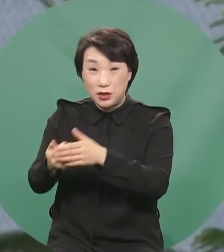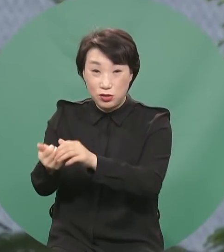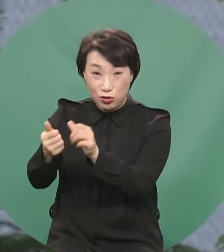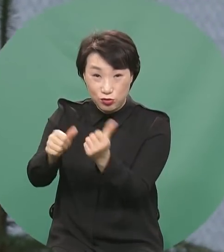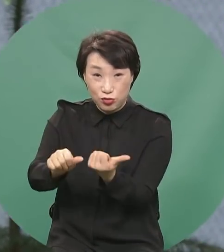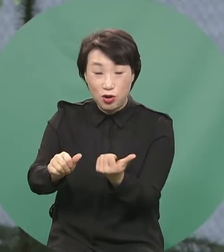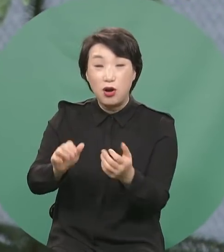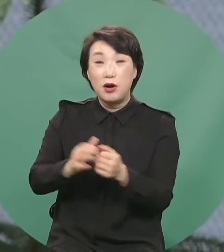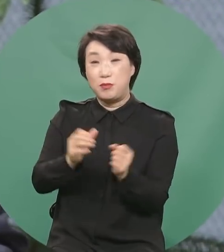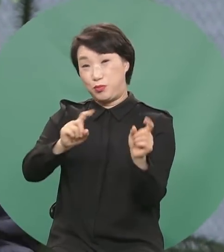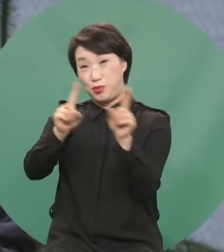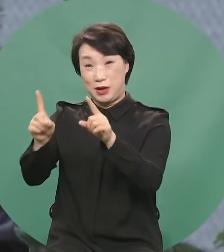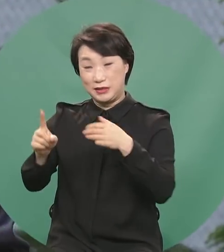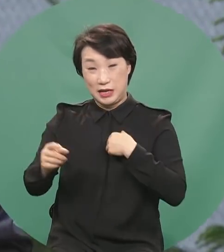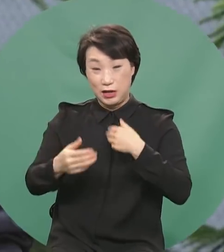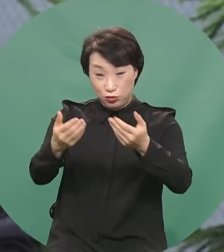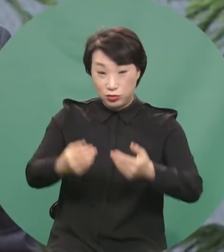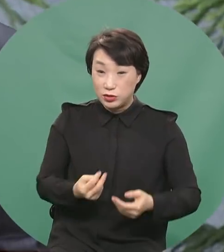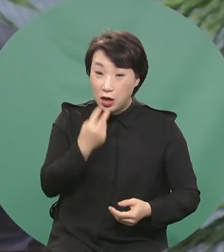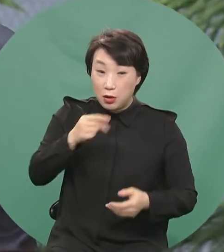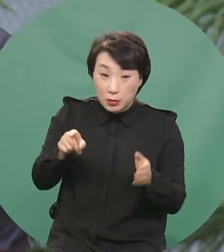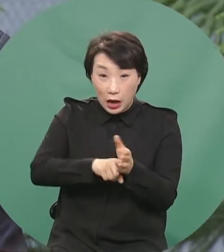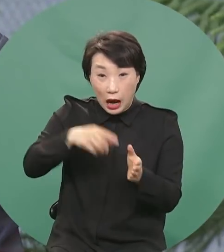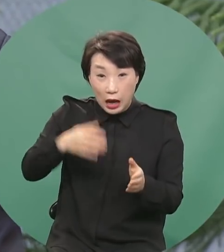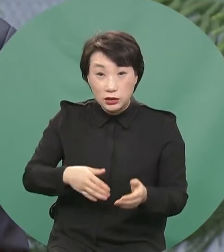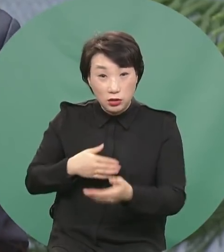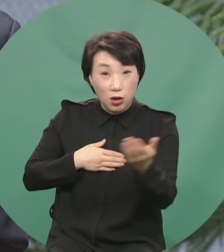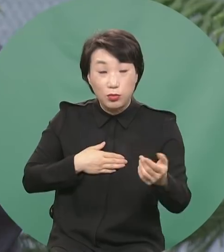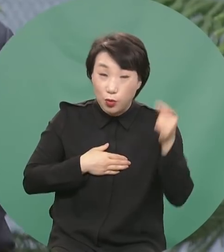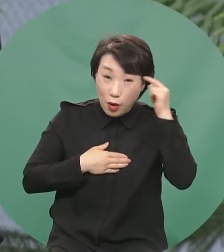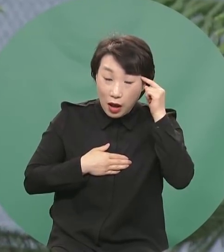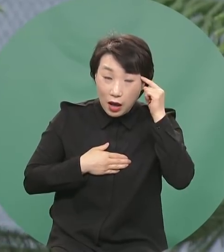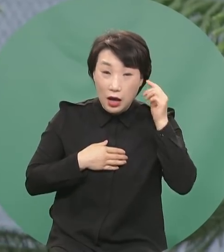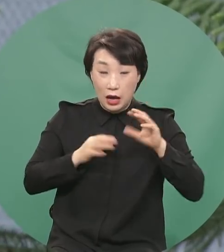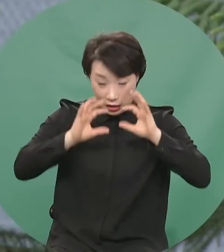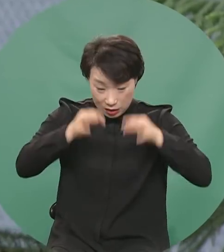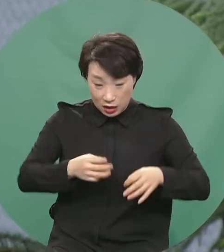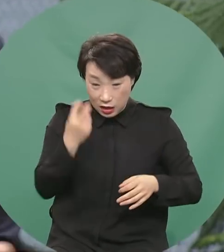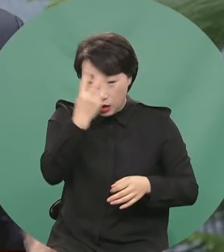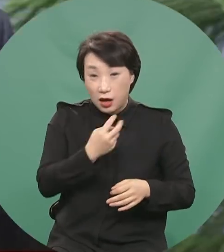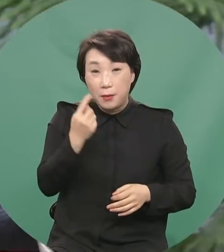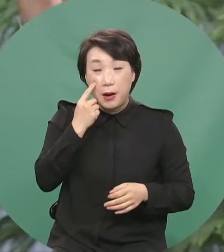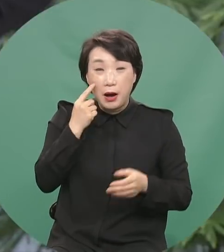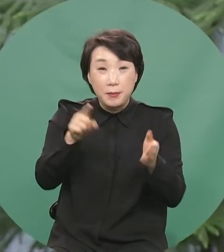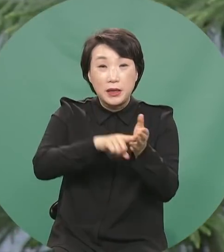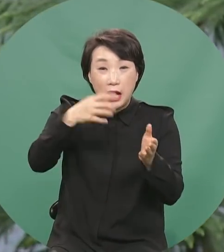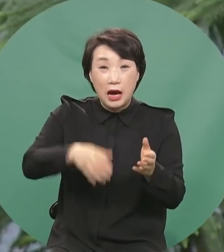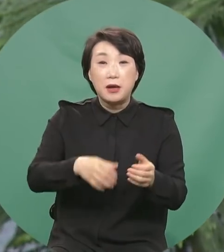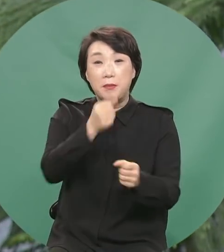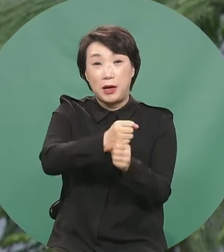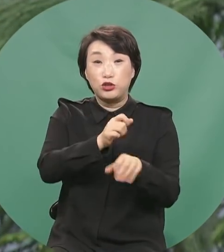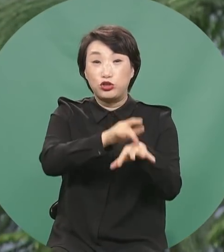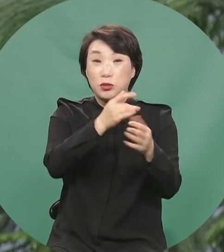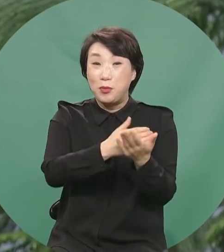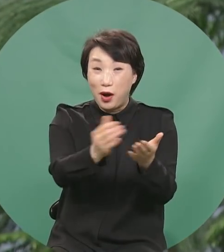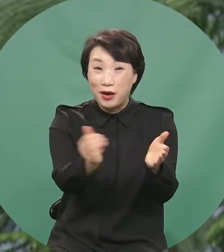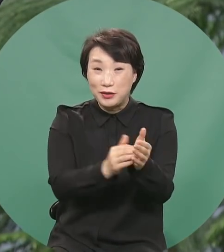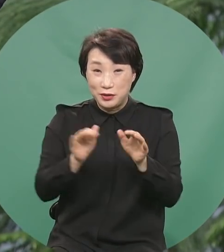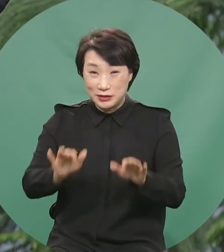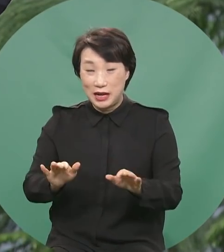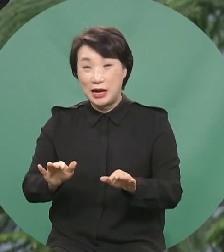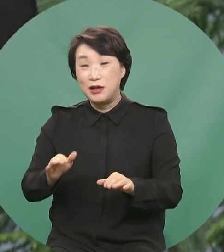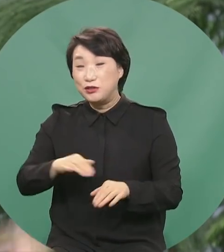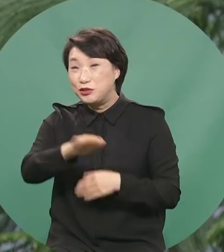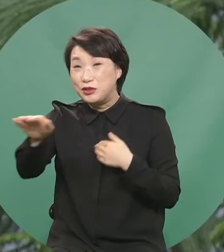내게 주신 생명이 믿어지지 않거든 믿지 못하게 하는 귀신을 몰아내버리고 우리는 정말로 이